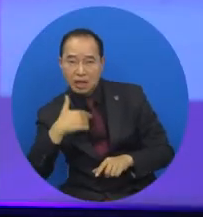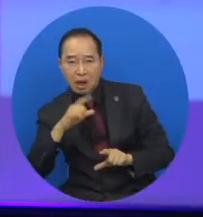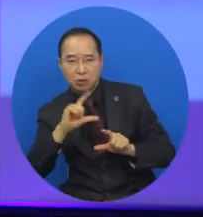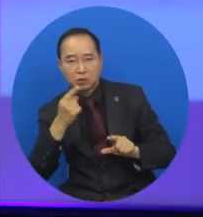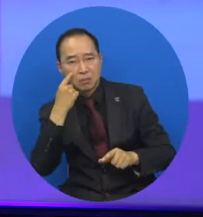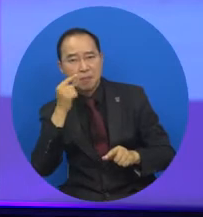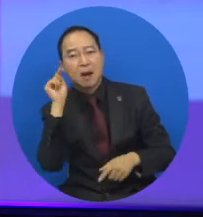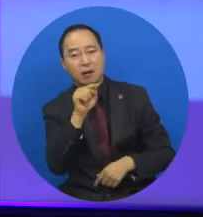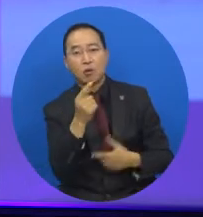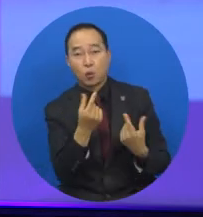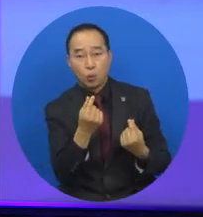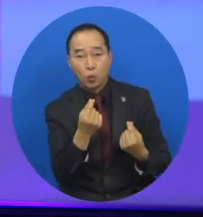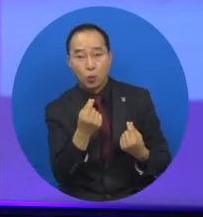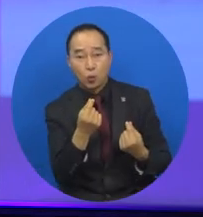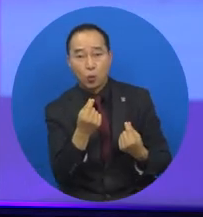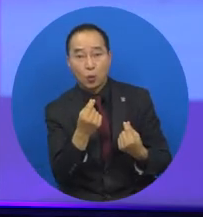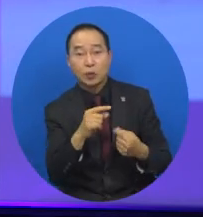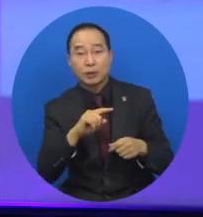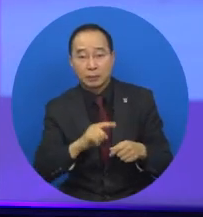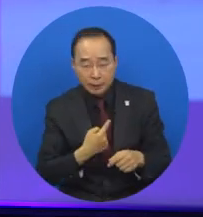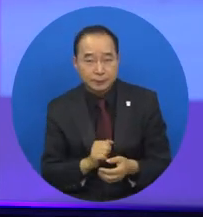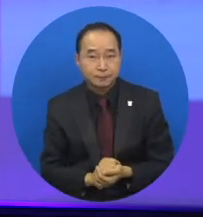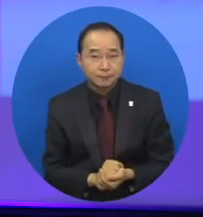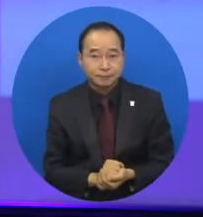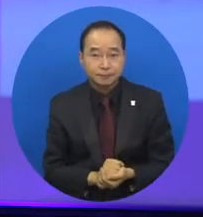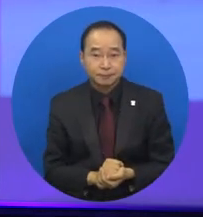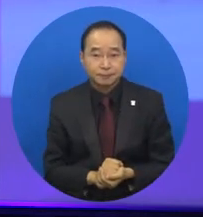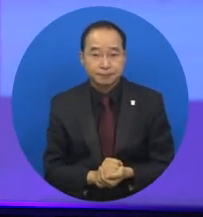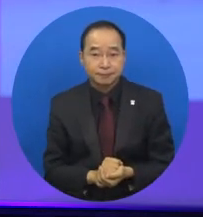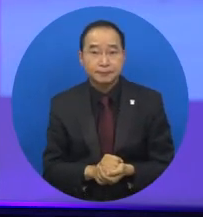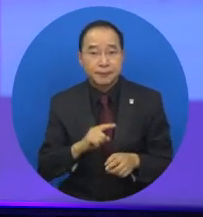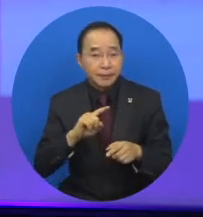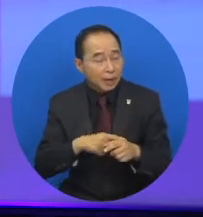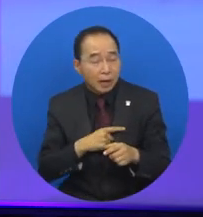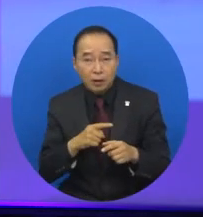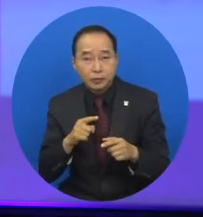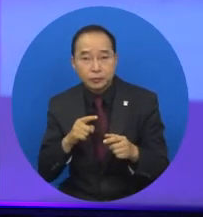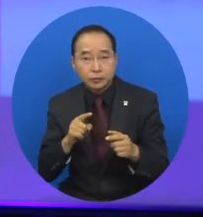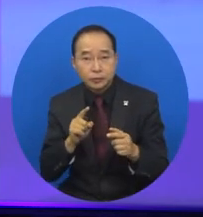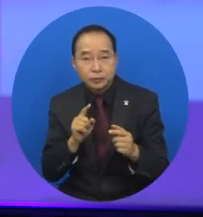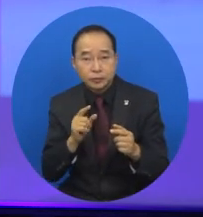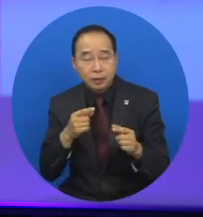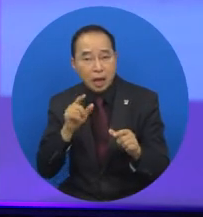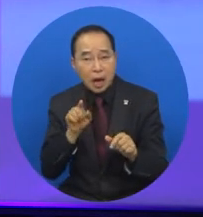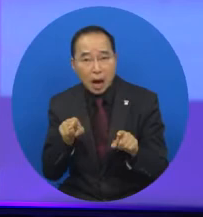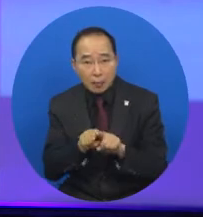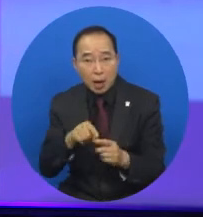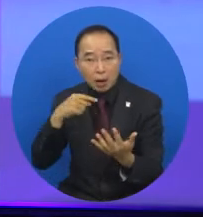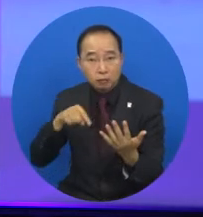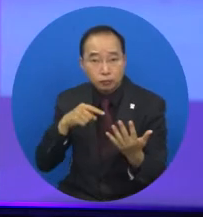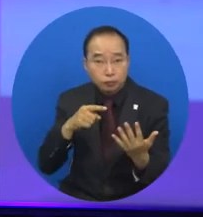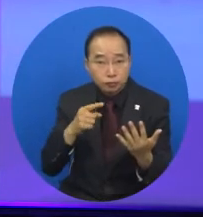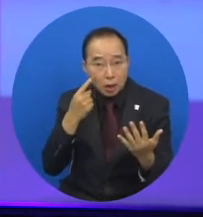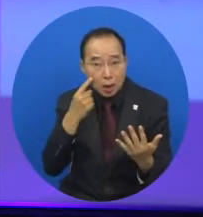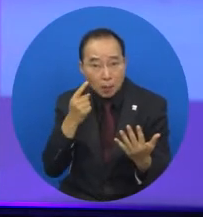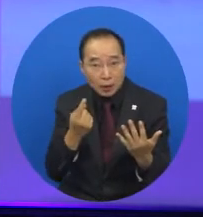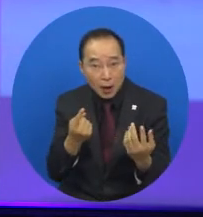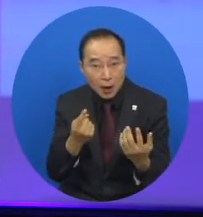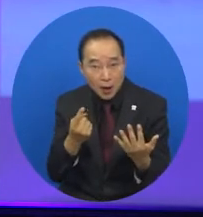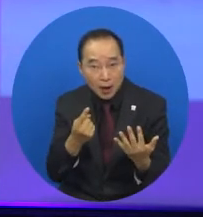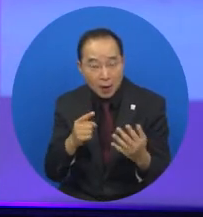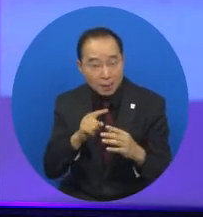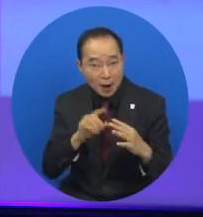이랬겠구나라는 공감이 저절로 따라오는 보너스 같은 것들로, 공감대가 형성되고,